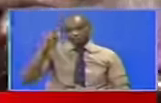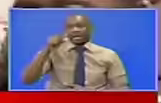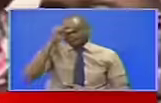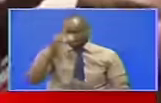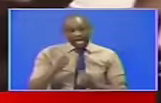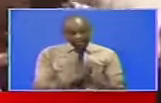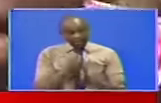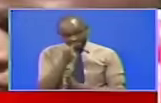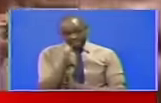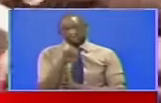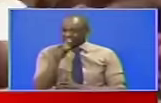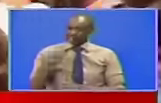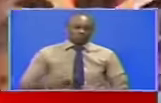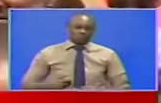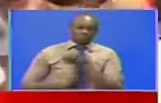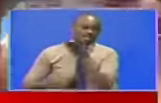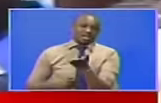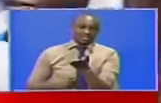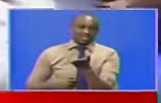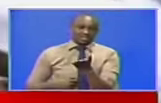Munya ni kijana nitakaye yangu pia.